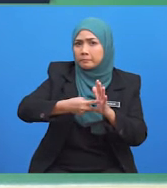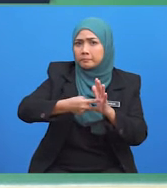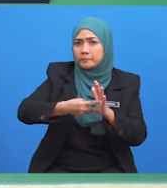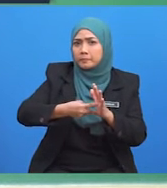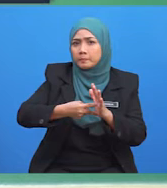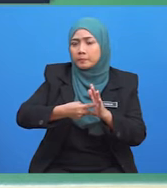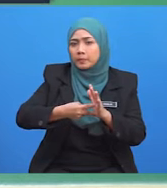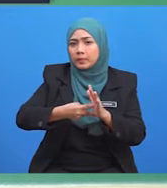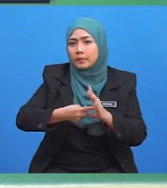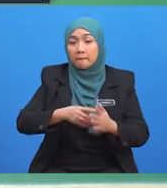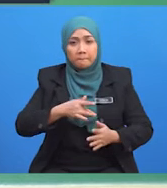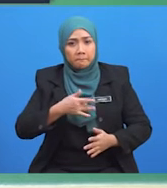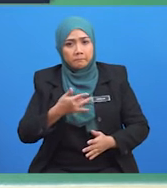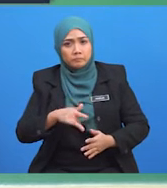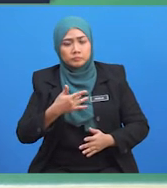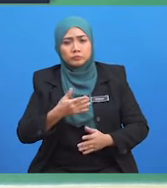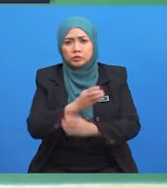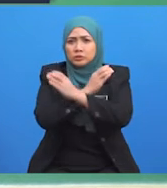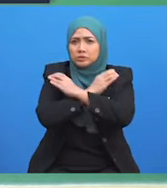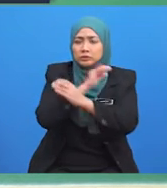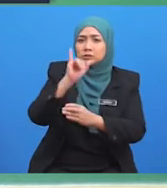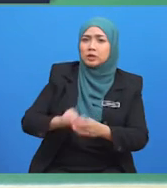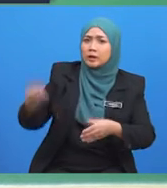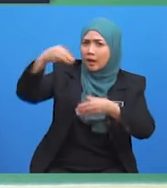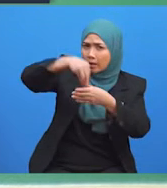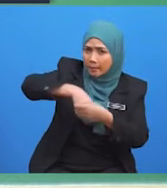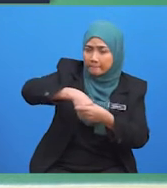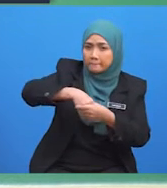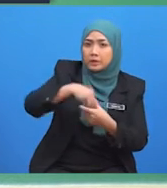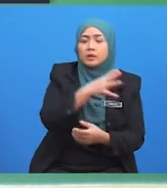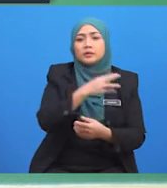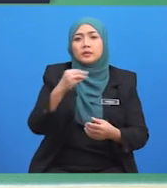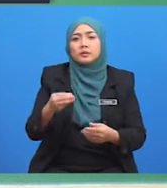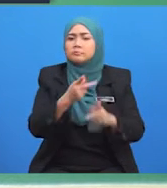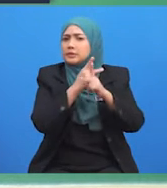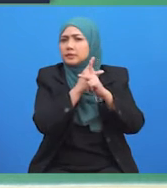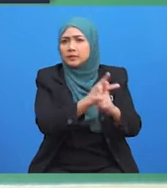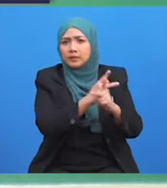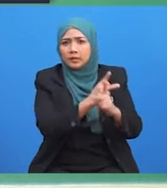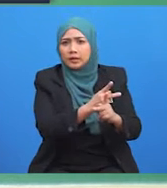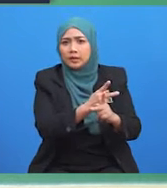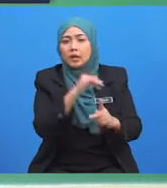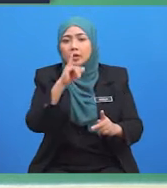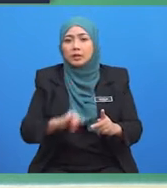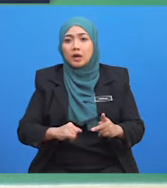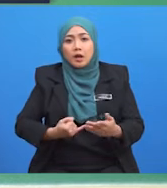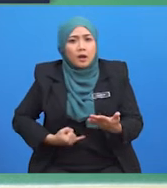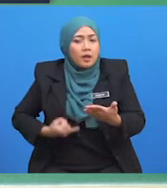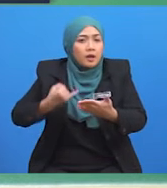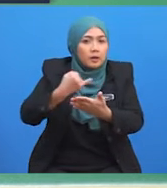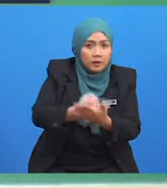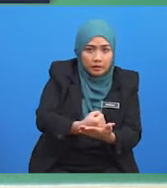kepekaan dan perasaan cinta yang mendalam serta berkekalan yang lahir